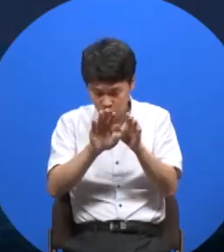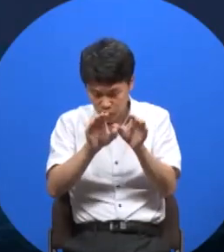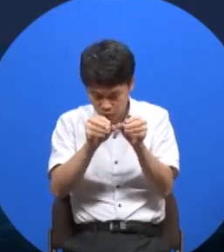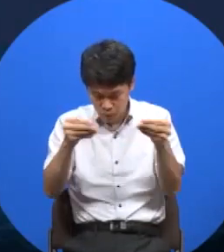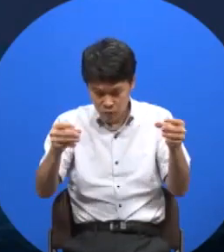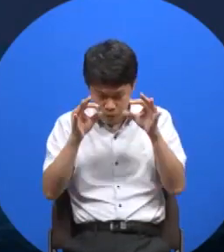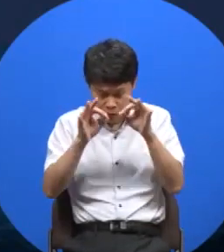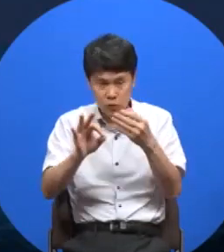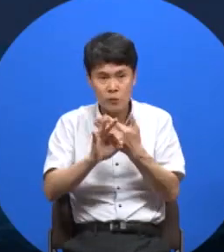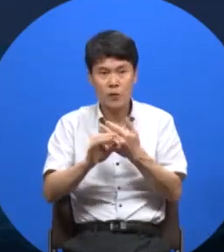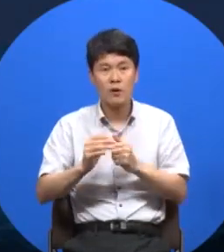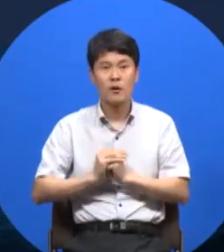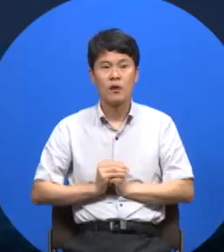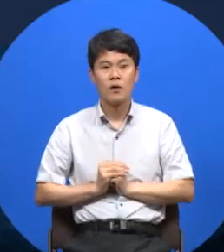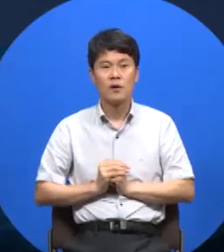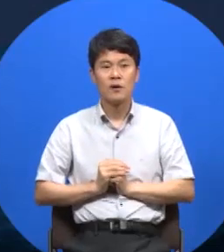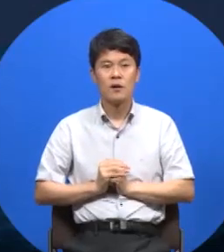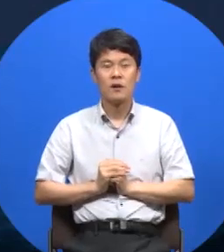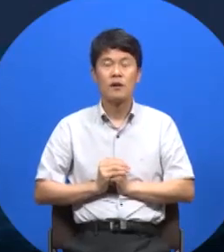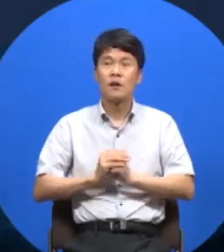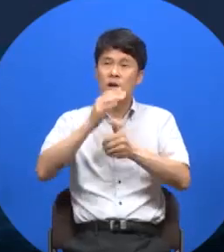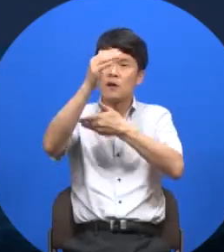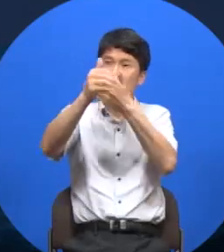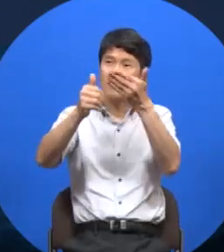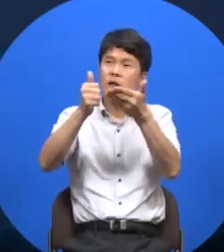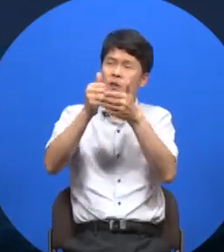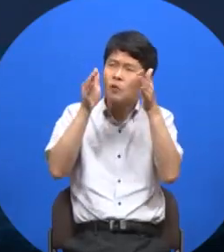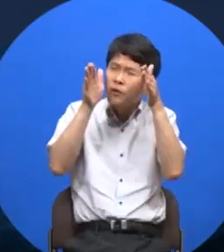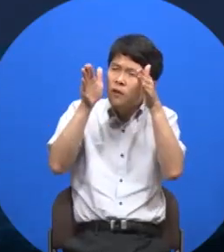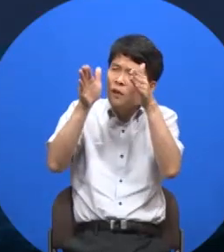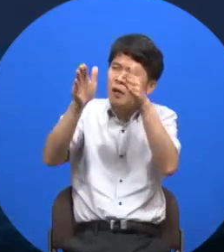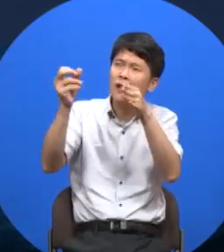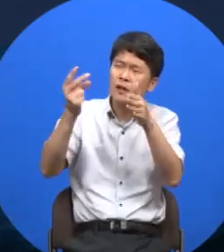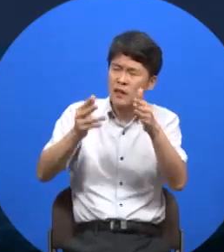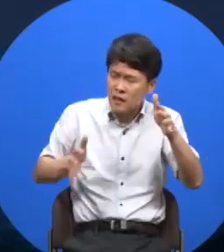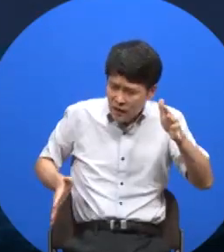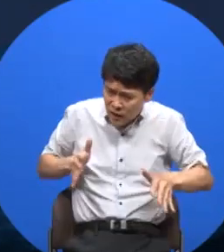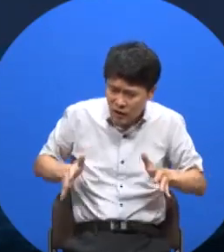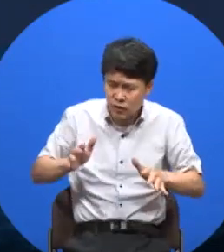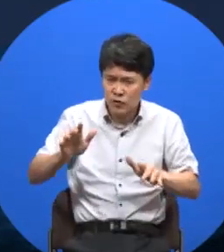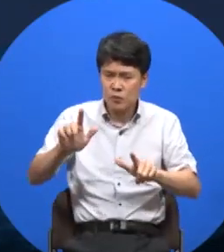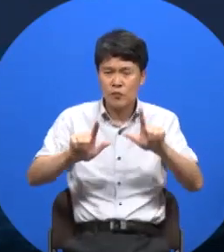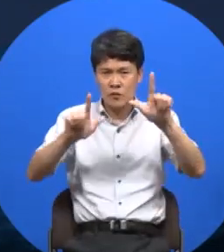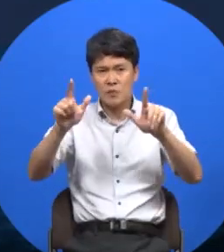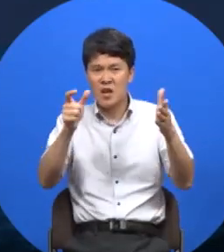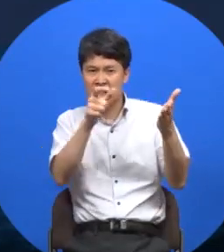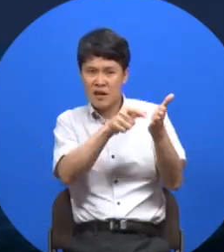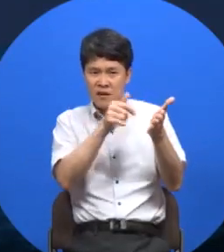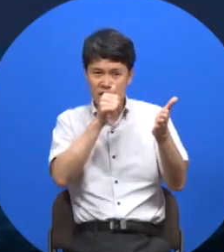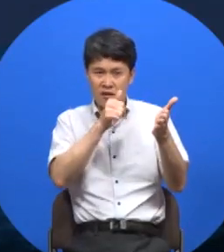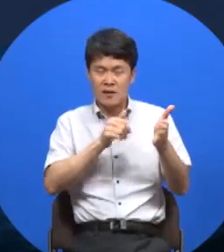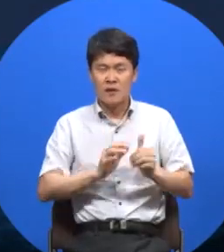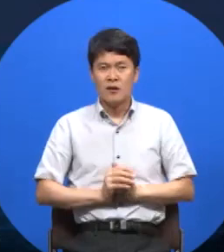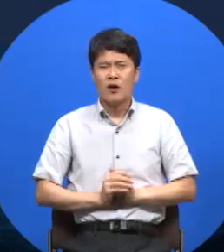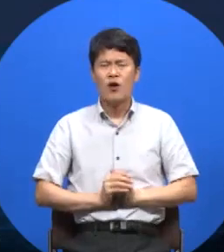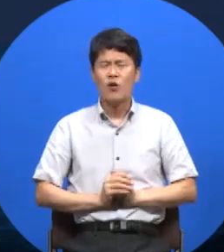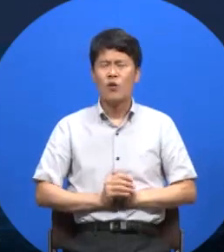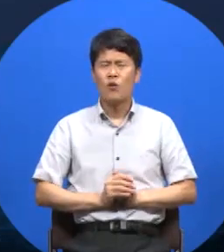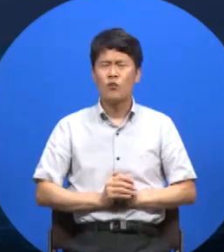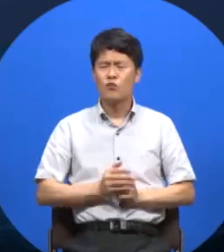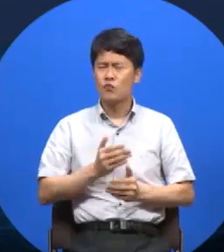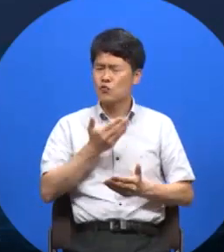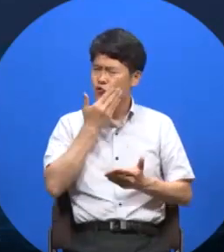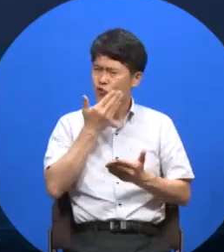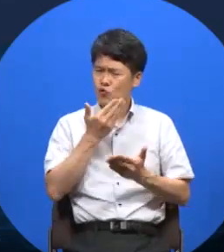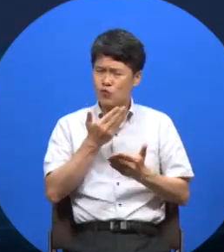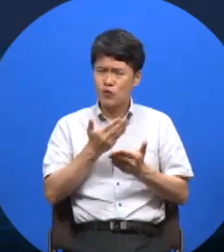running toward God, 하나님을 향해 다시 달려오고 있는 모습을 볼 수가 있어요. 이것은 매우 중대한